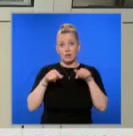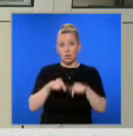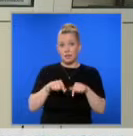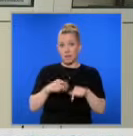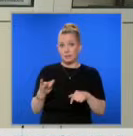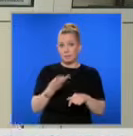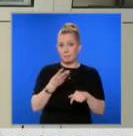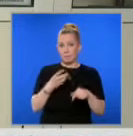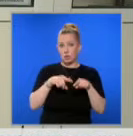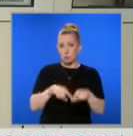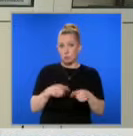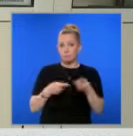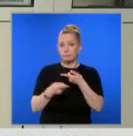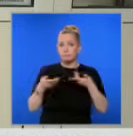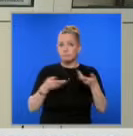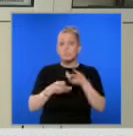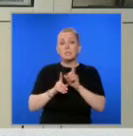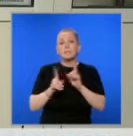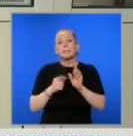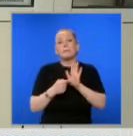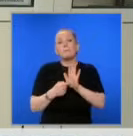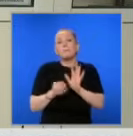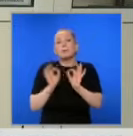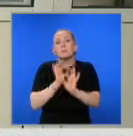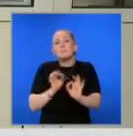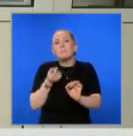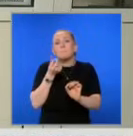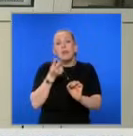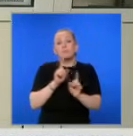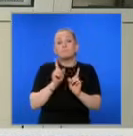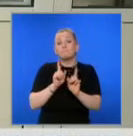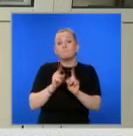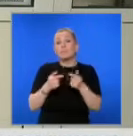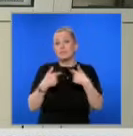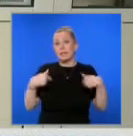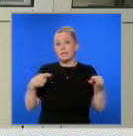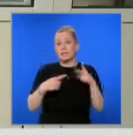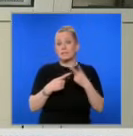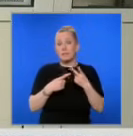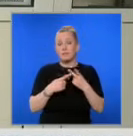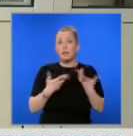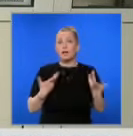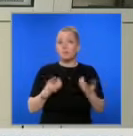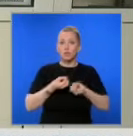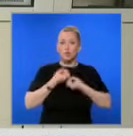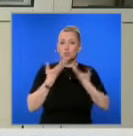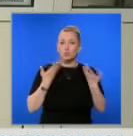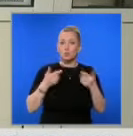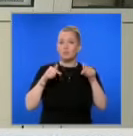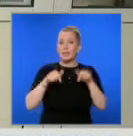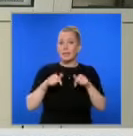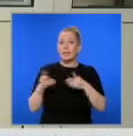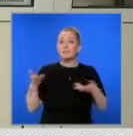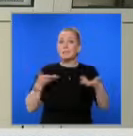по никакъв начин не открехна дори мъничко завесата за нас, медиите, поне какво се случва на